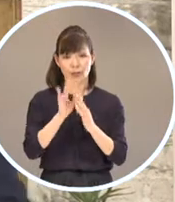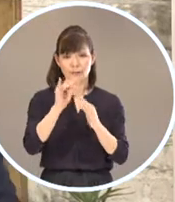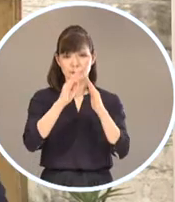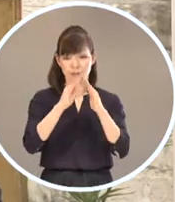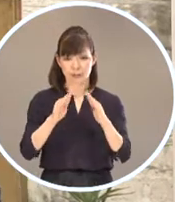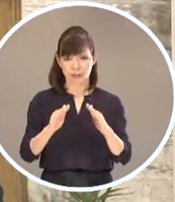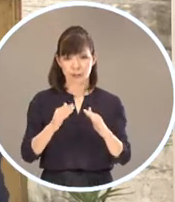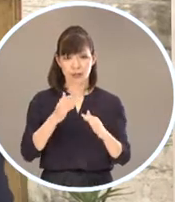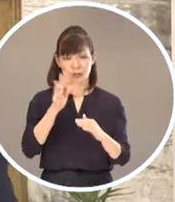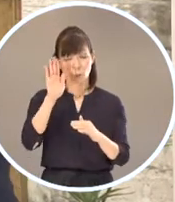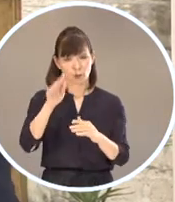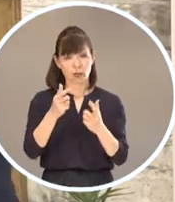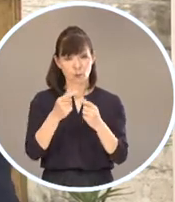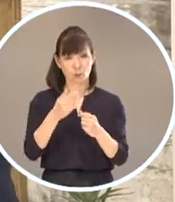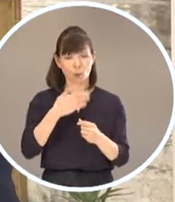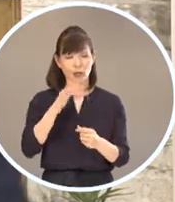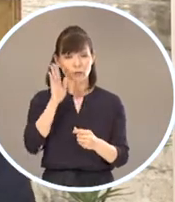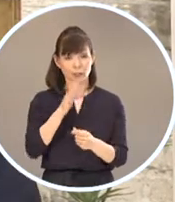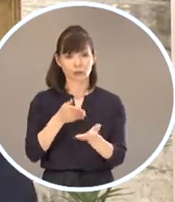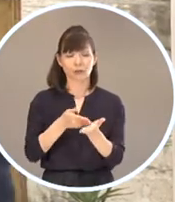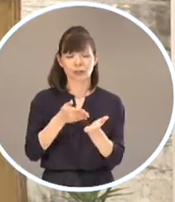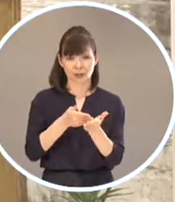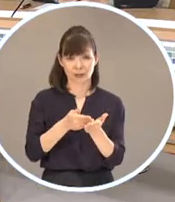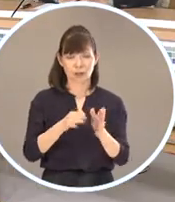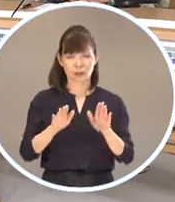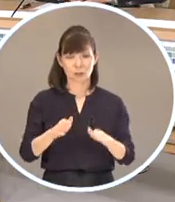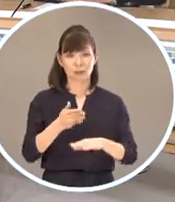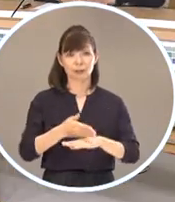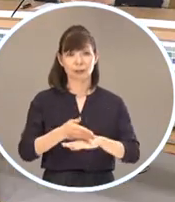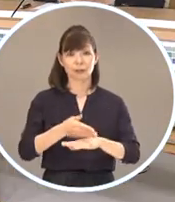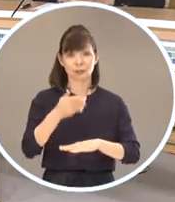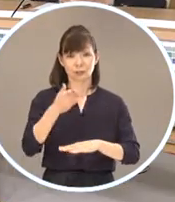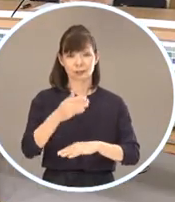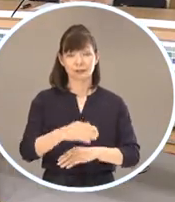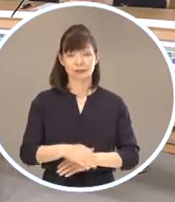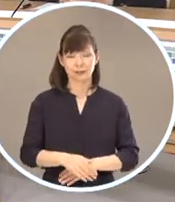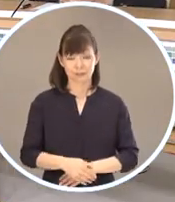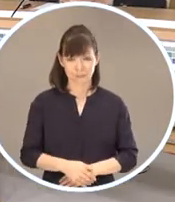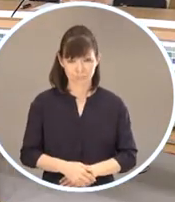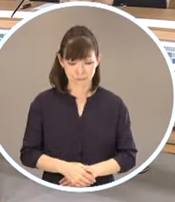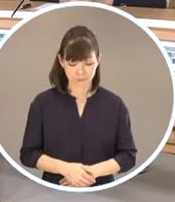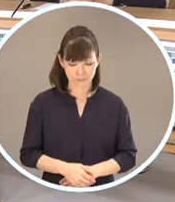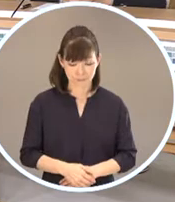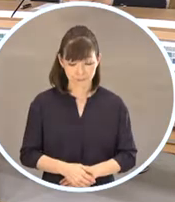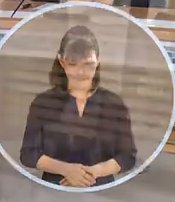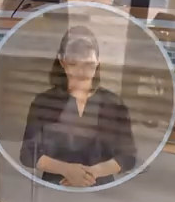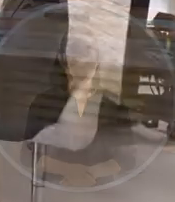これからも分かりやすくお伝えしてまいります。今日は皆様ありがとうございました。 ありがとうございました。